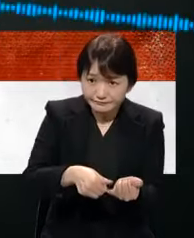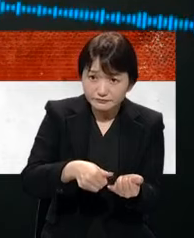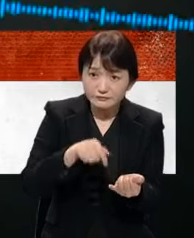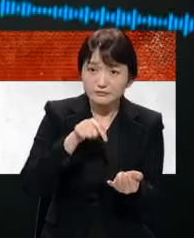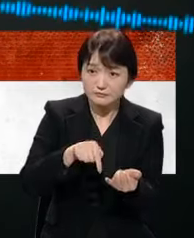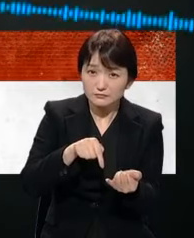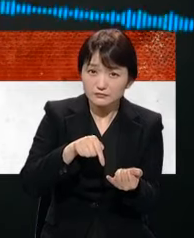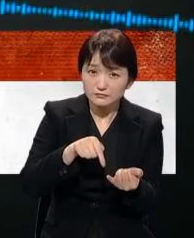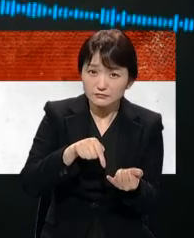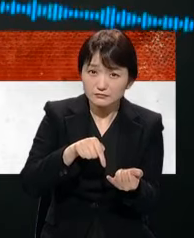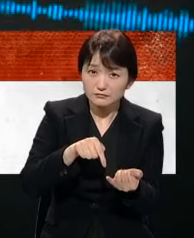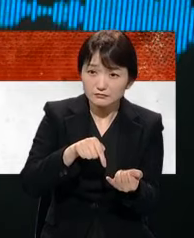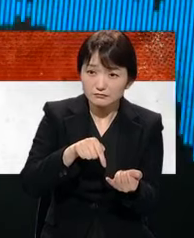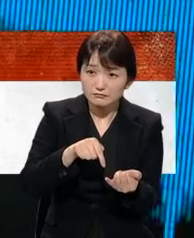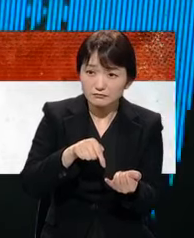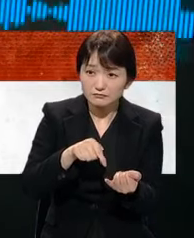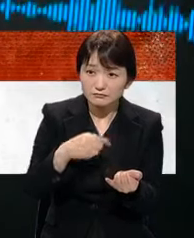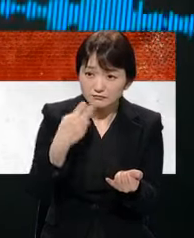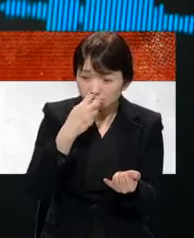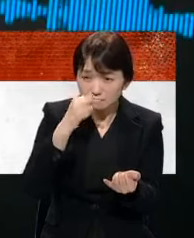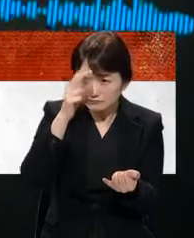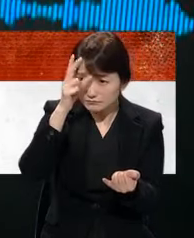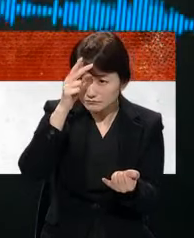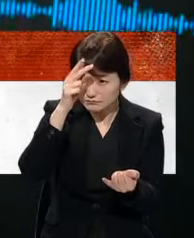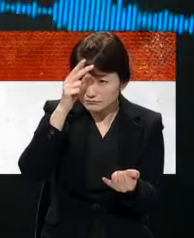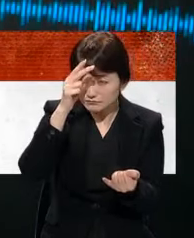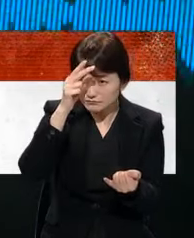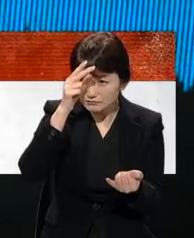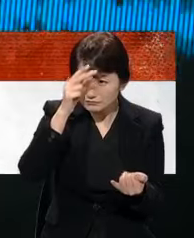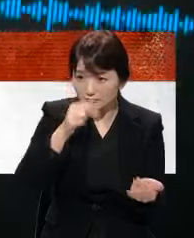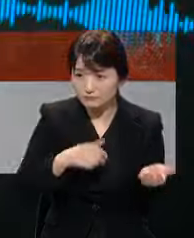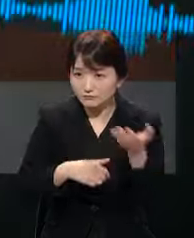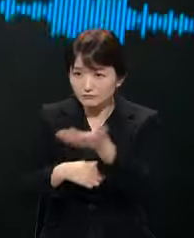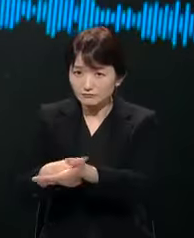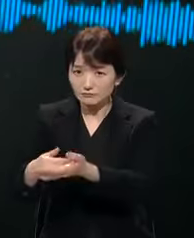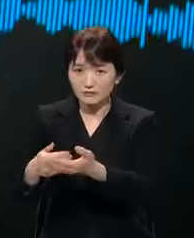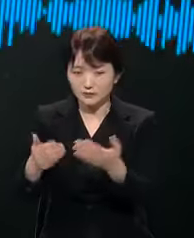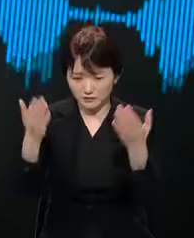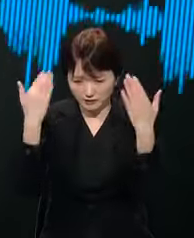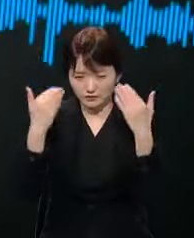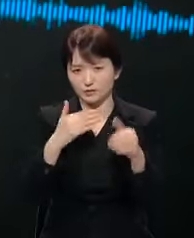강간했다 그걸로 뭐 하여튼 조사받고 경찰이 이렇게 연루돼가지고 어떤 학교에서 한번 잘렸어요.